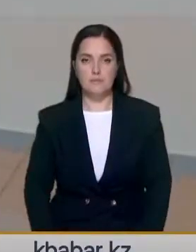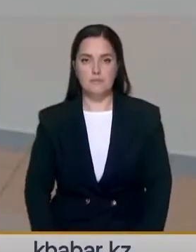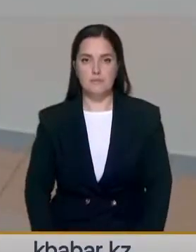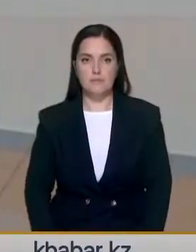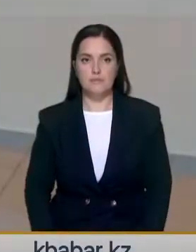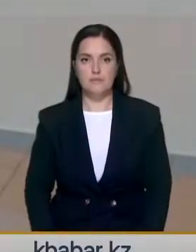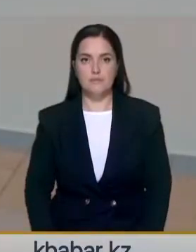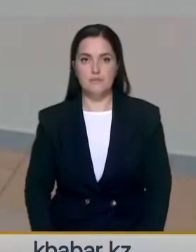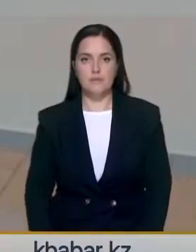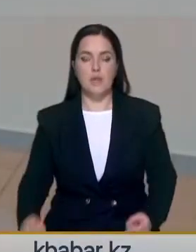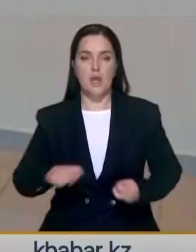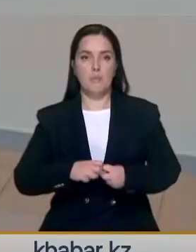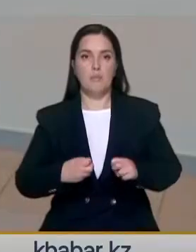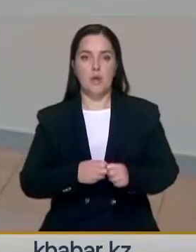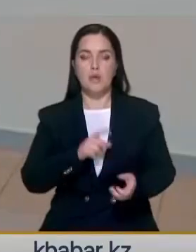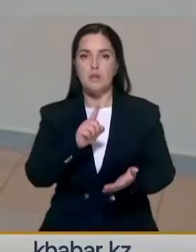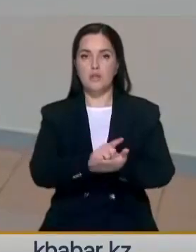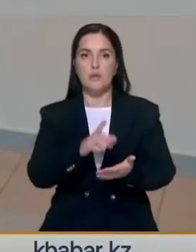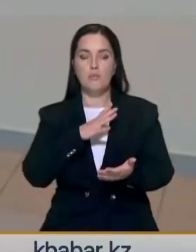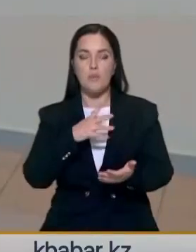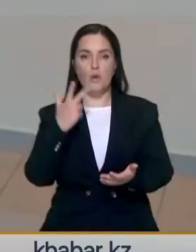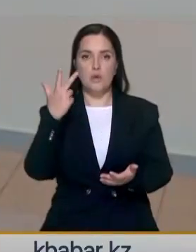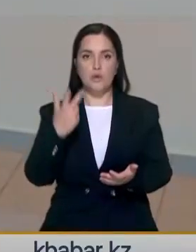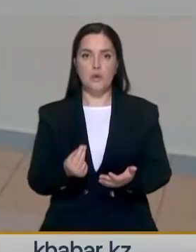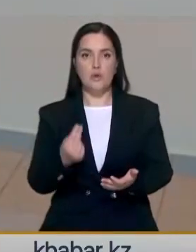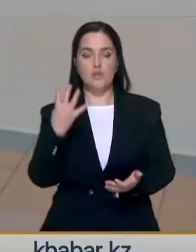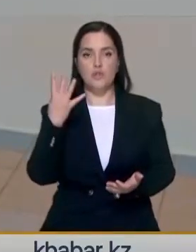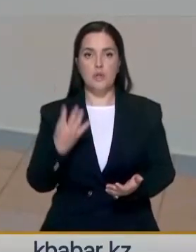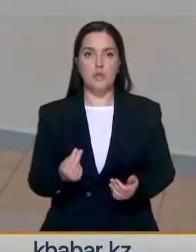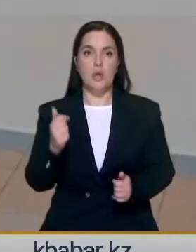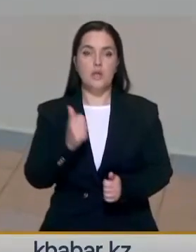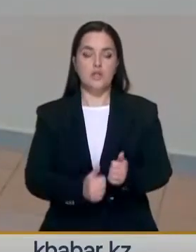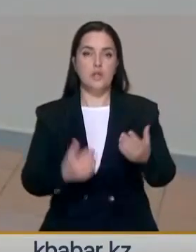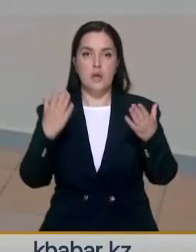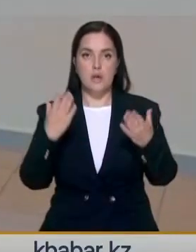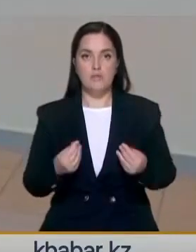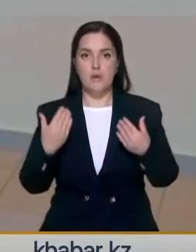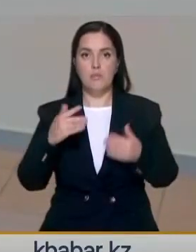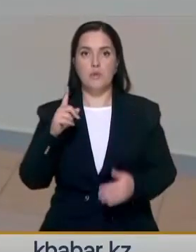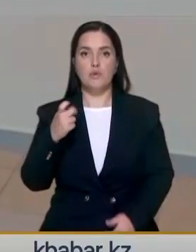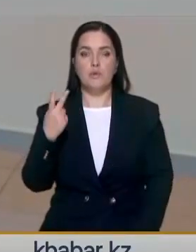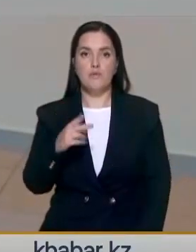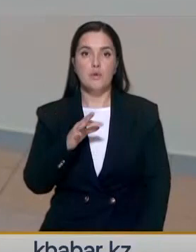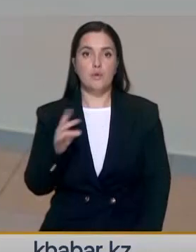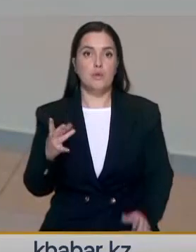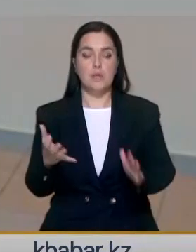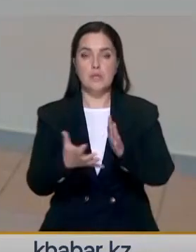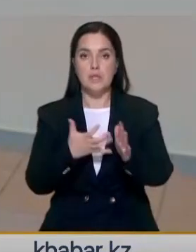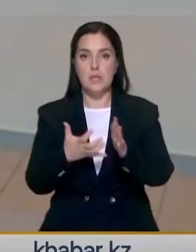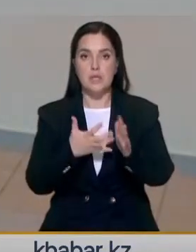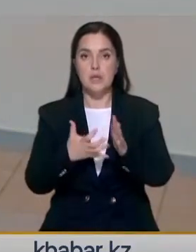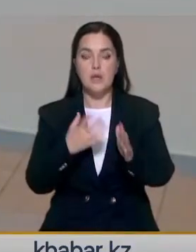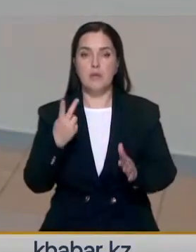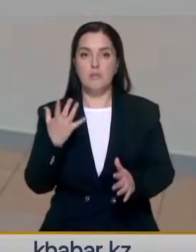проблему проблему должны решить в течение 3-4 дней ежедневно отпускаем жижей газ по 12 но этого недостаточно